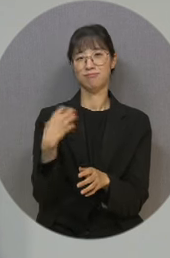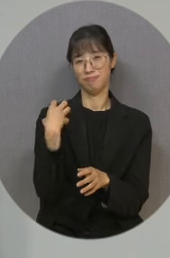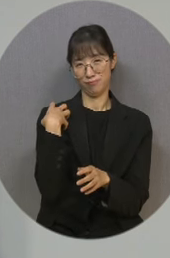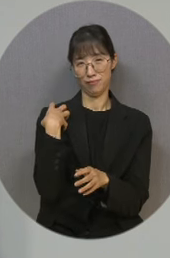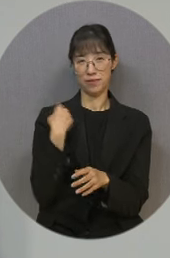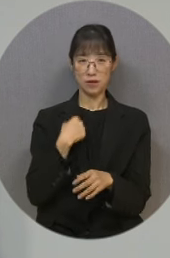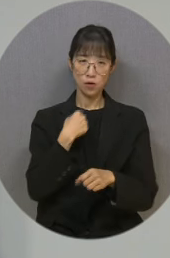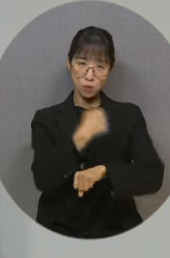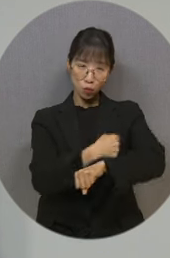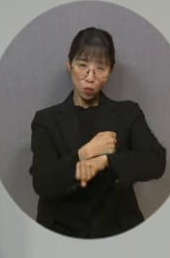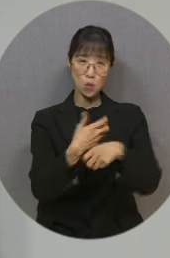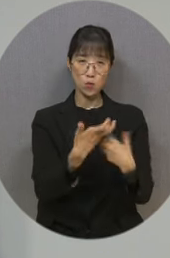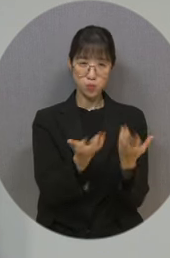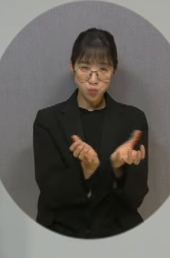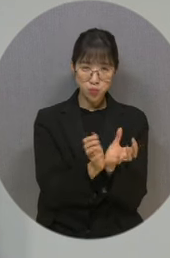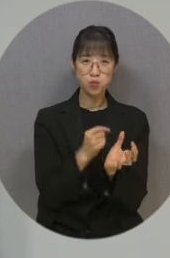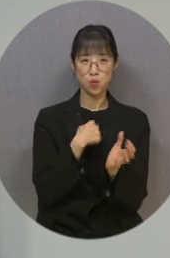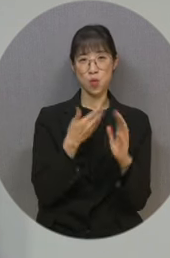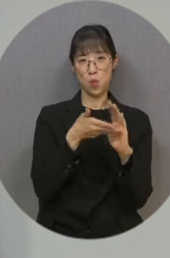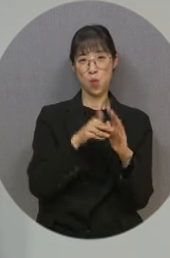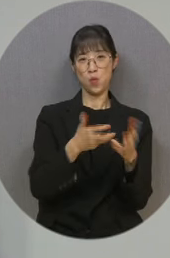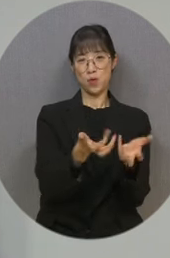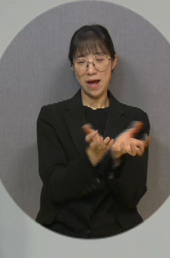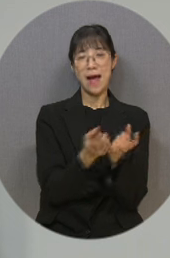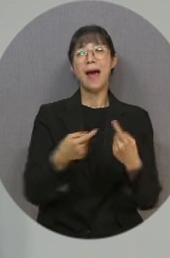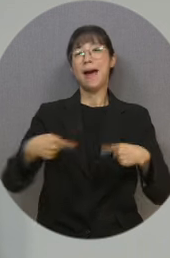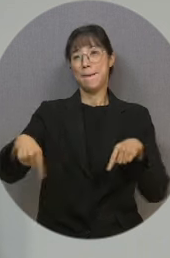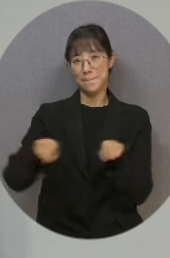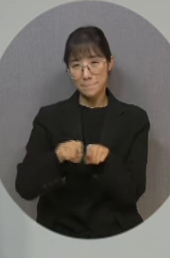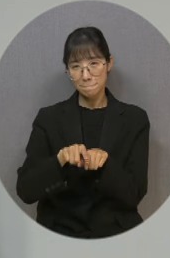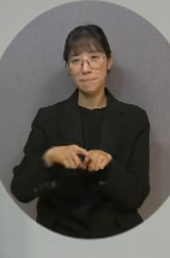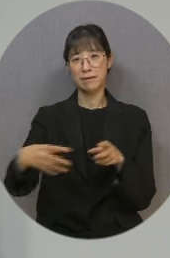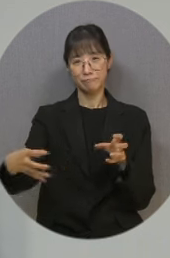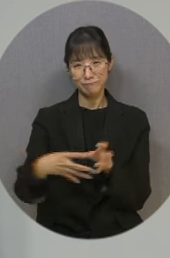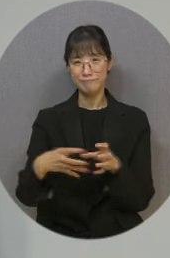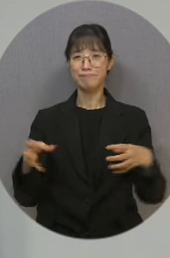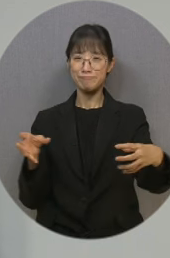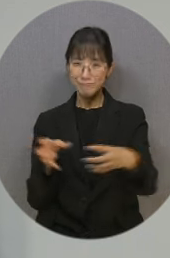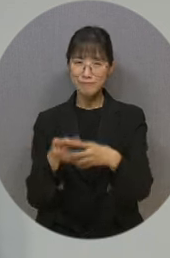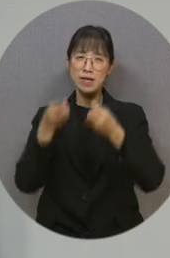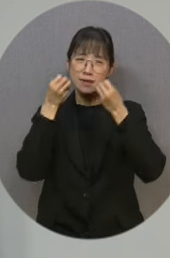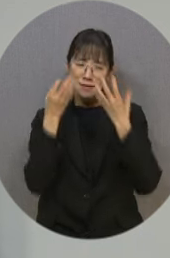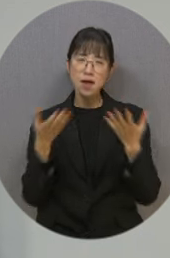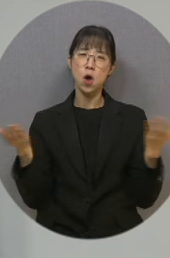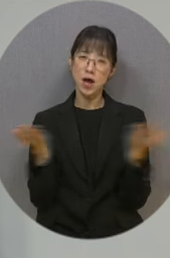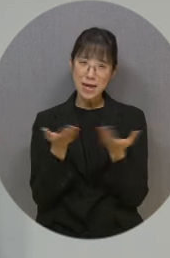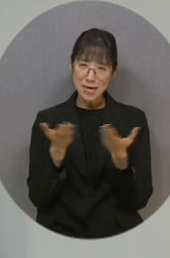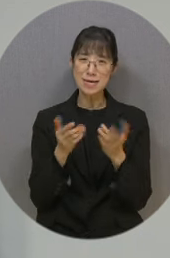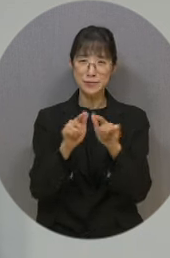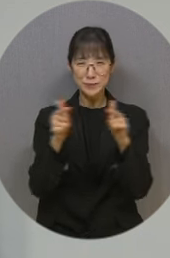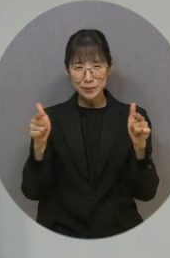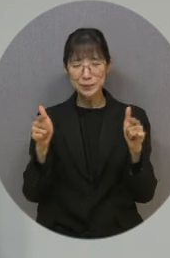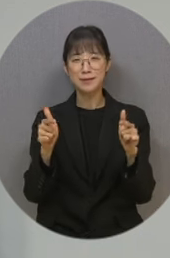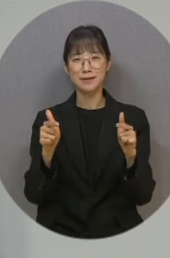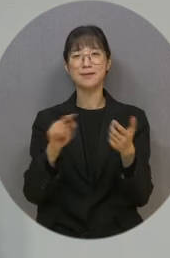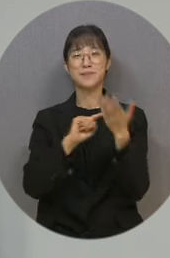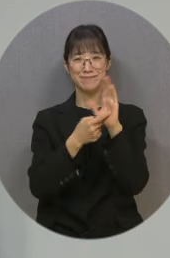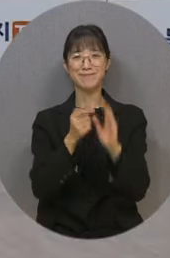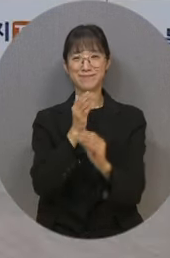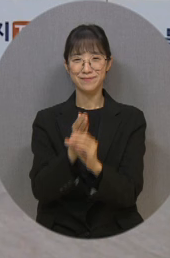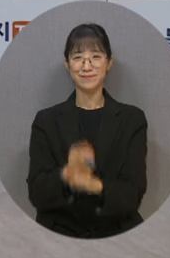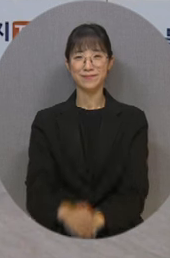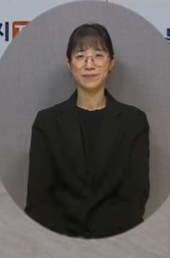고용노동부에 있는 우리 고용 공단과 함께 같이 협의해서 새로운 일자리를 많이 창출하고 있습니다